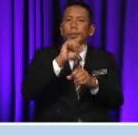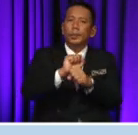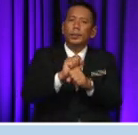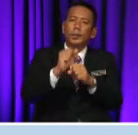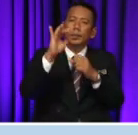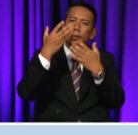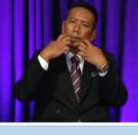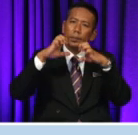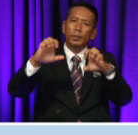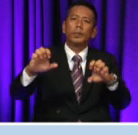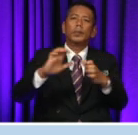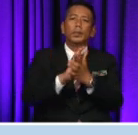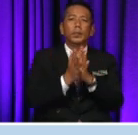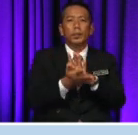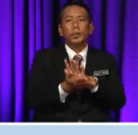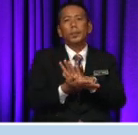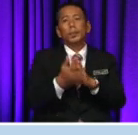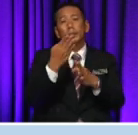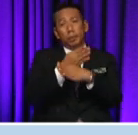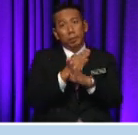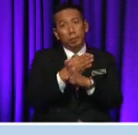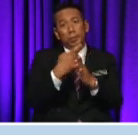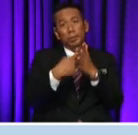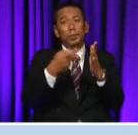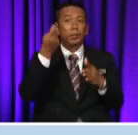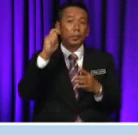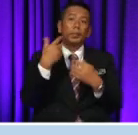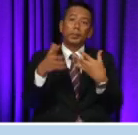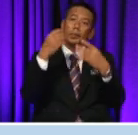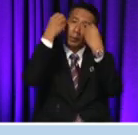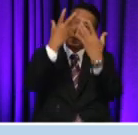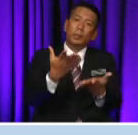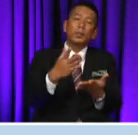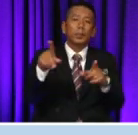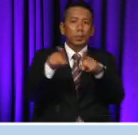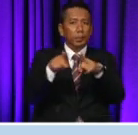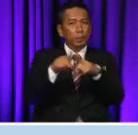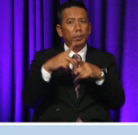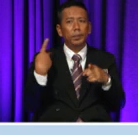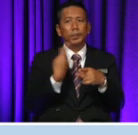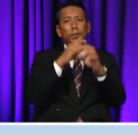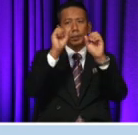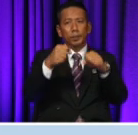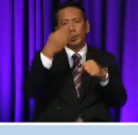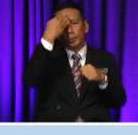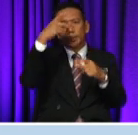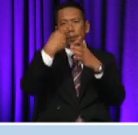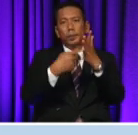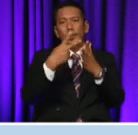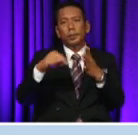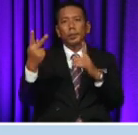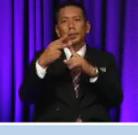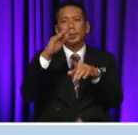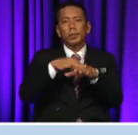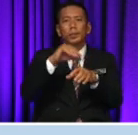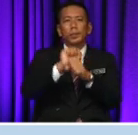cemerlang jadi bentuk-bentuk penghargaan Ustazah dan sebutkan tadi jadi kita sama-sama boleh memberi penghargaan kepada